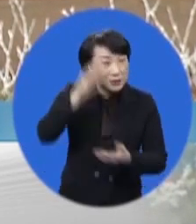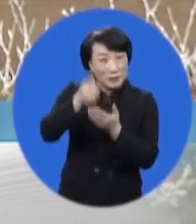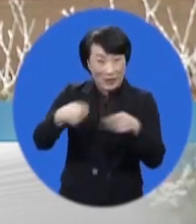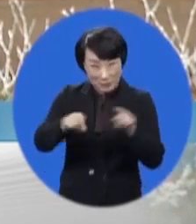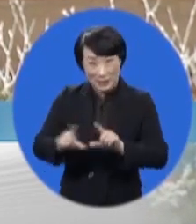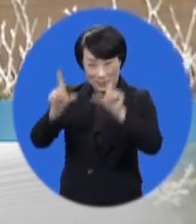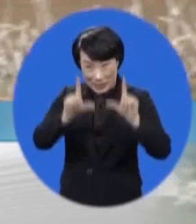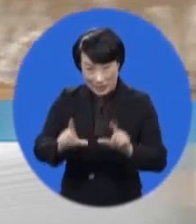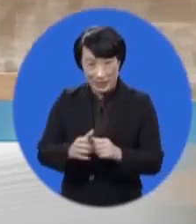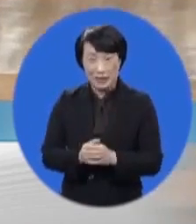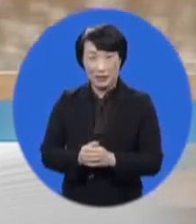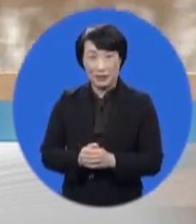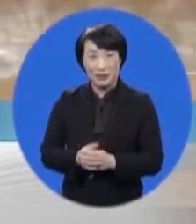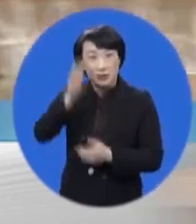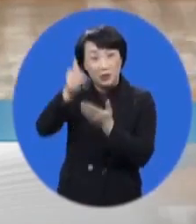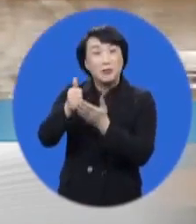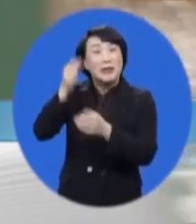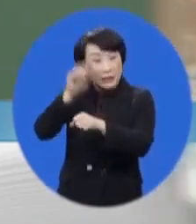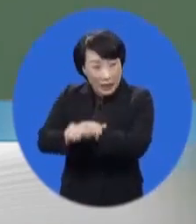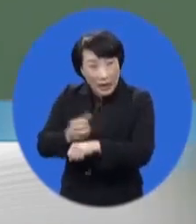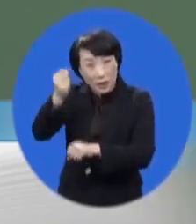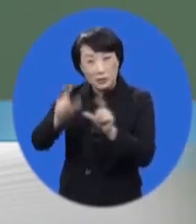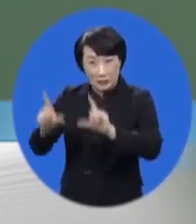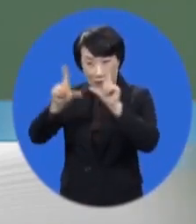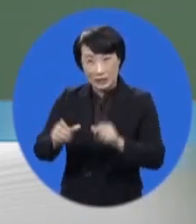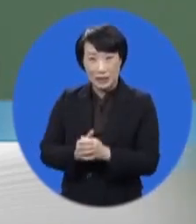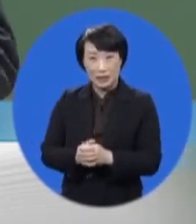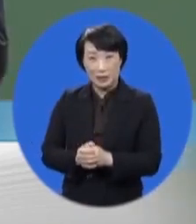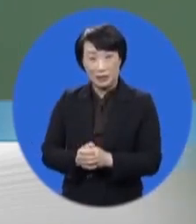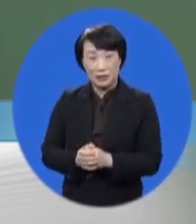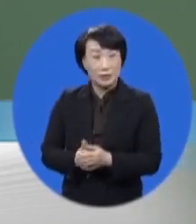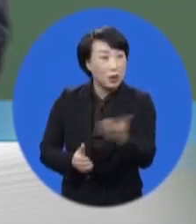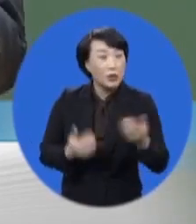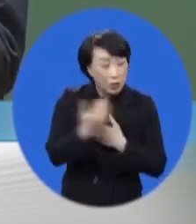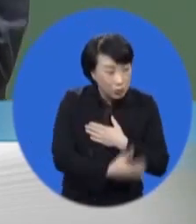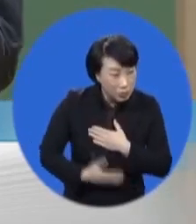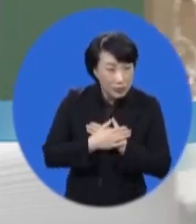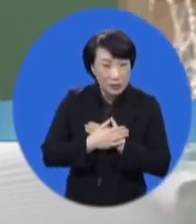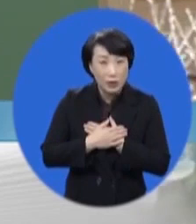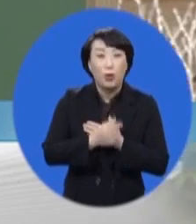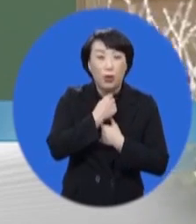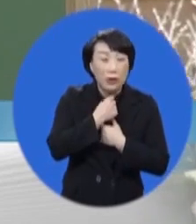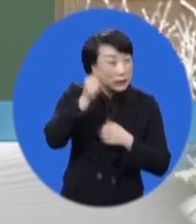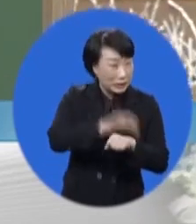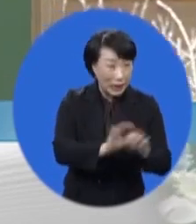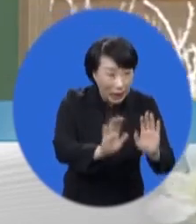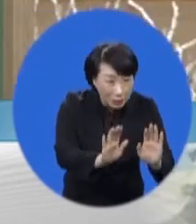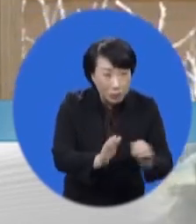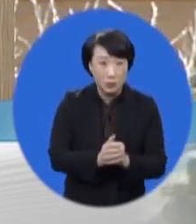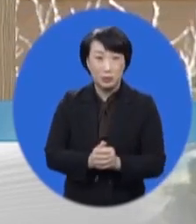함께 살아. 성령의 지혜로 살아. 네 육신이 원하는 지혜